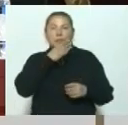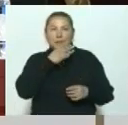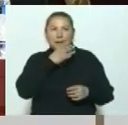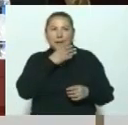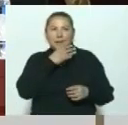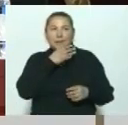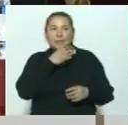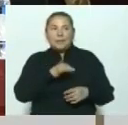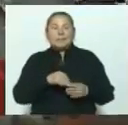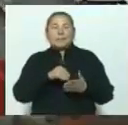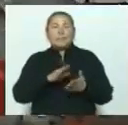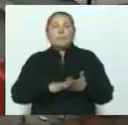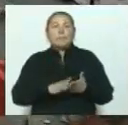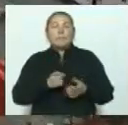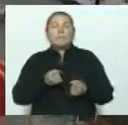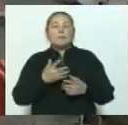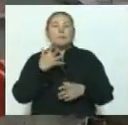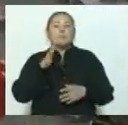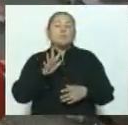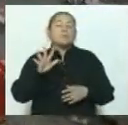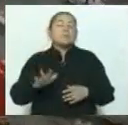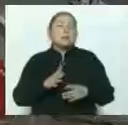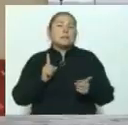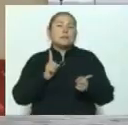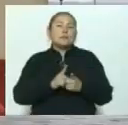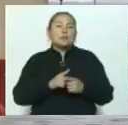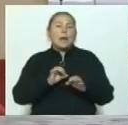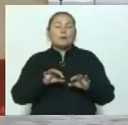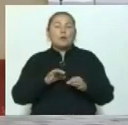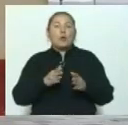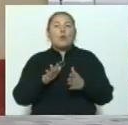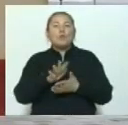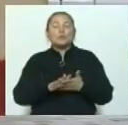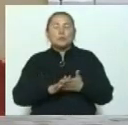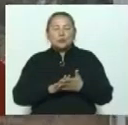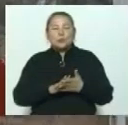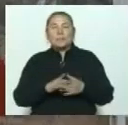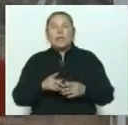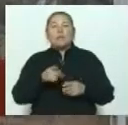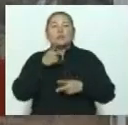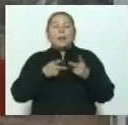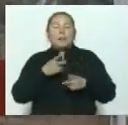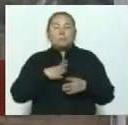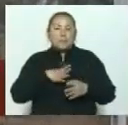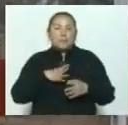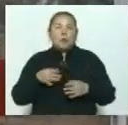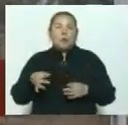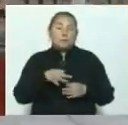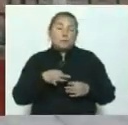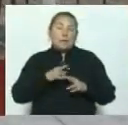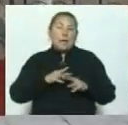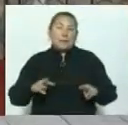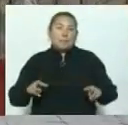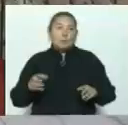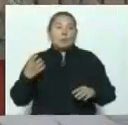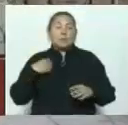бірде-бір криминал тіркелмеген. 5 сағатқа созылған кездесуде айтылған өтініштер мен қойылған сұрақтарға жауап берген облыс әкімі жауапты сала